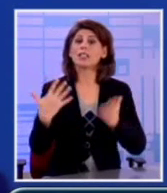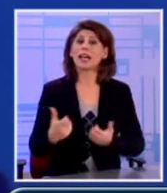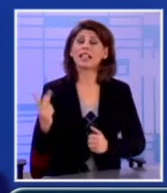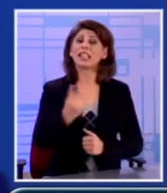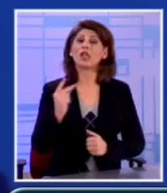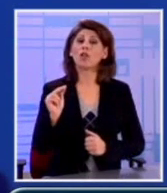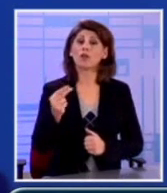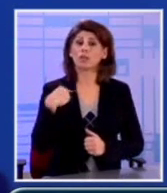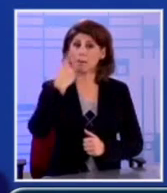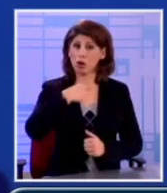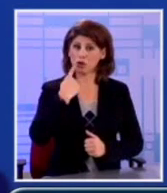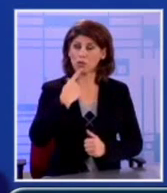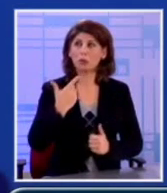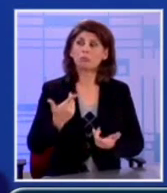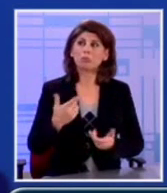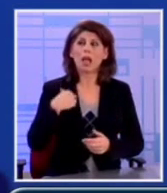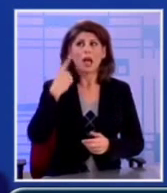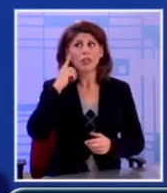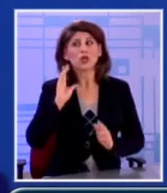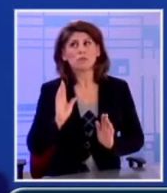κοινοβουλευτικά πρόσωπα. Δεν νομίζω ότι